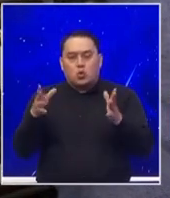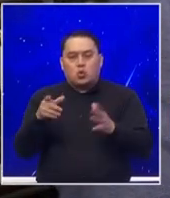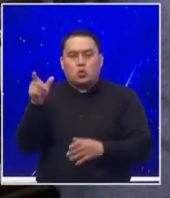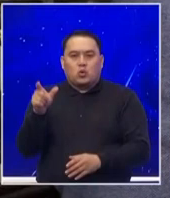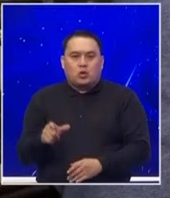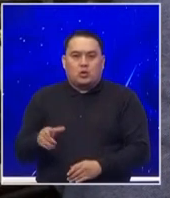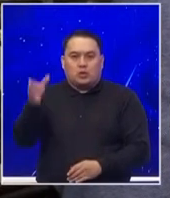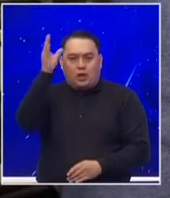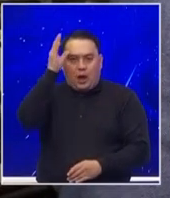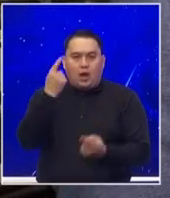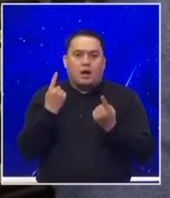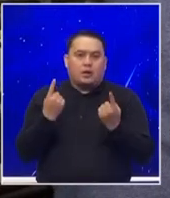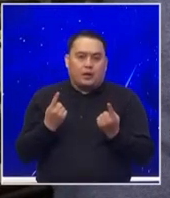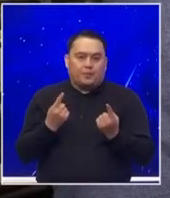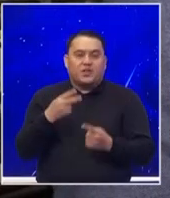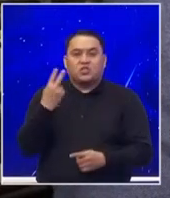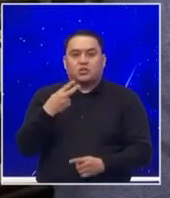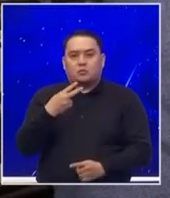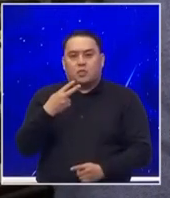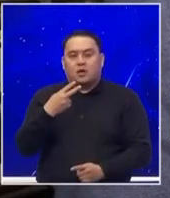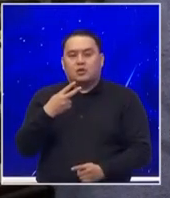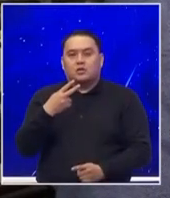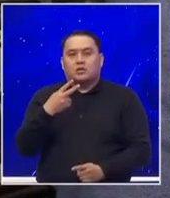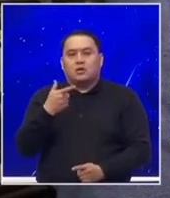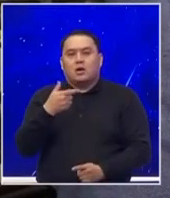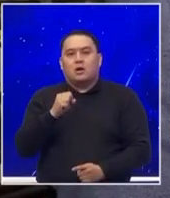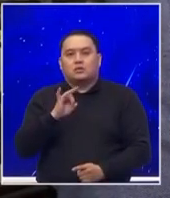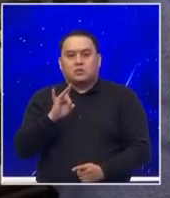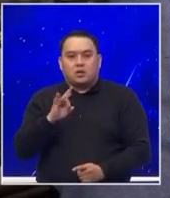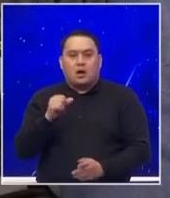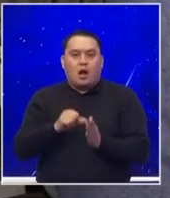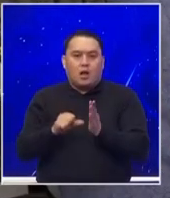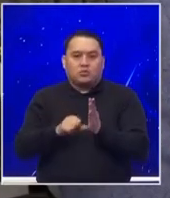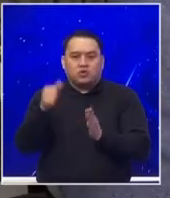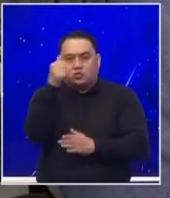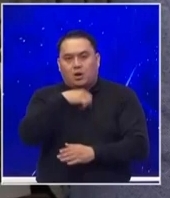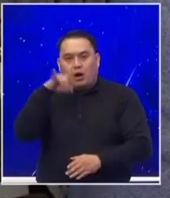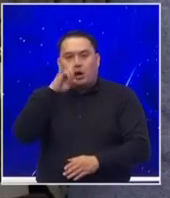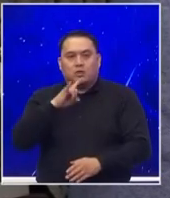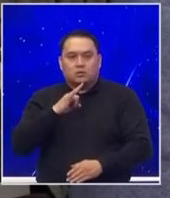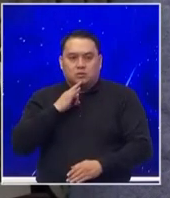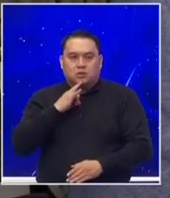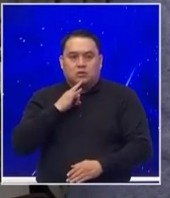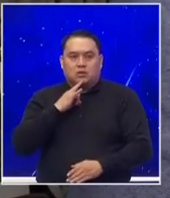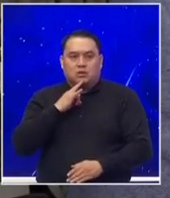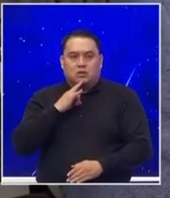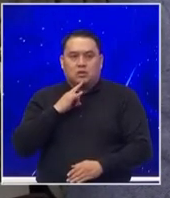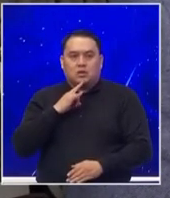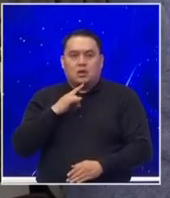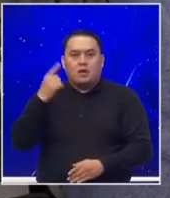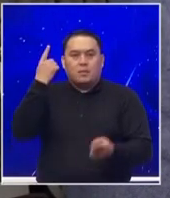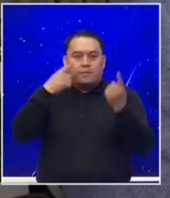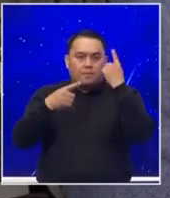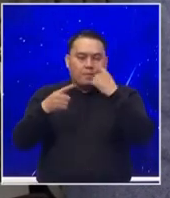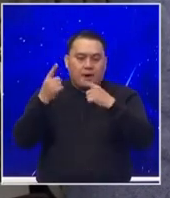ақыны. 20-шы ғасырдың 60-шы жылдарында қазақ әдебиетіне, әсіресе